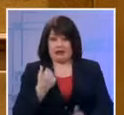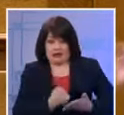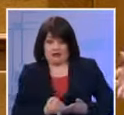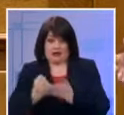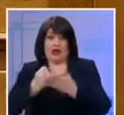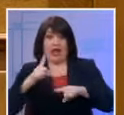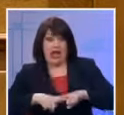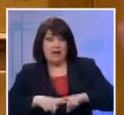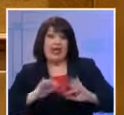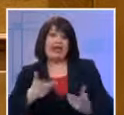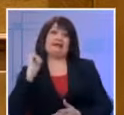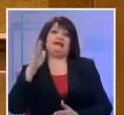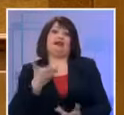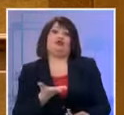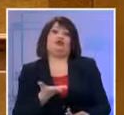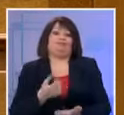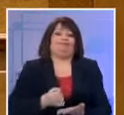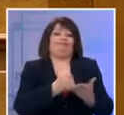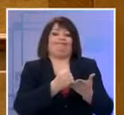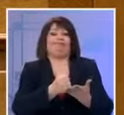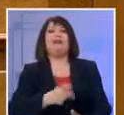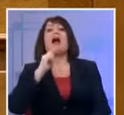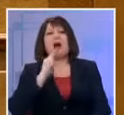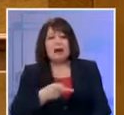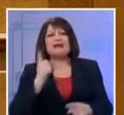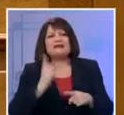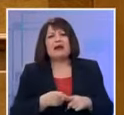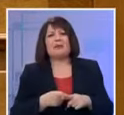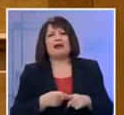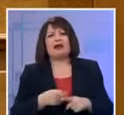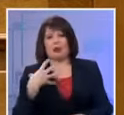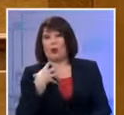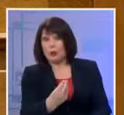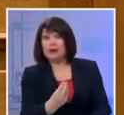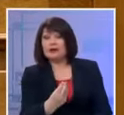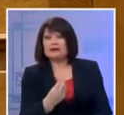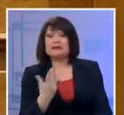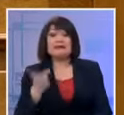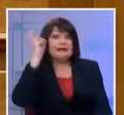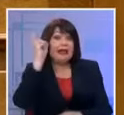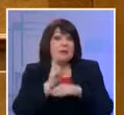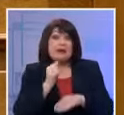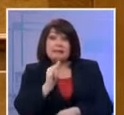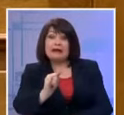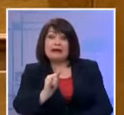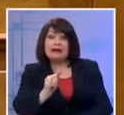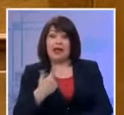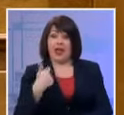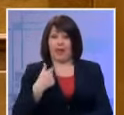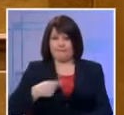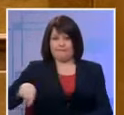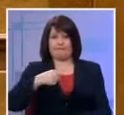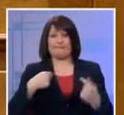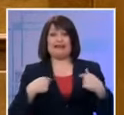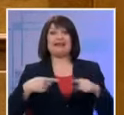με εσάς ή με τους ξένους. Η απάντηση είναι απλή, κύριε Τσίπρα, και αν την καταλάβετε και αν τη θυμάστε πάντα. Εμείς είμαστε